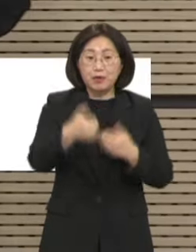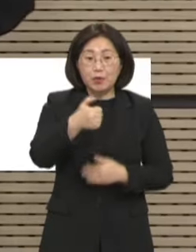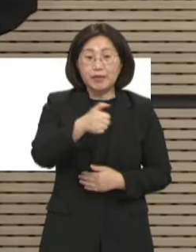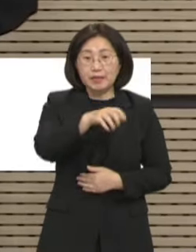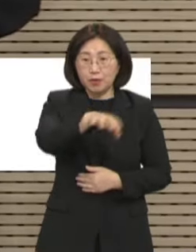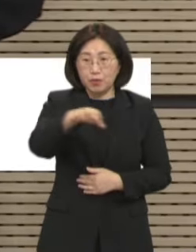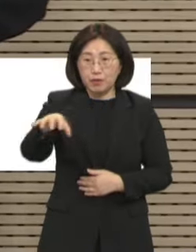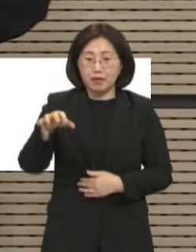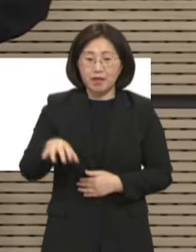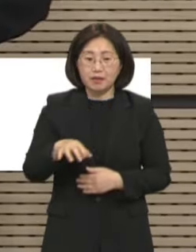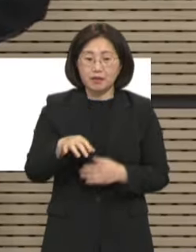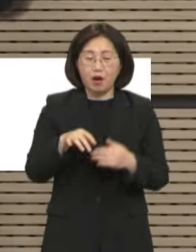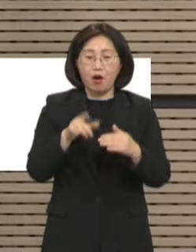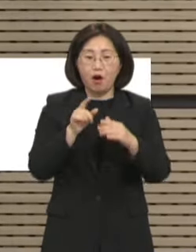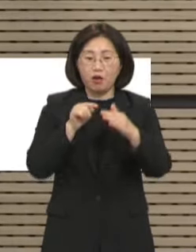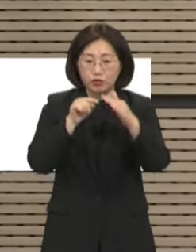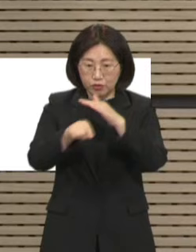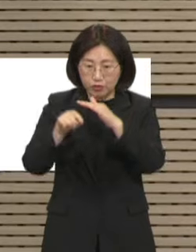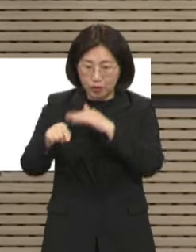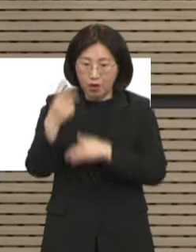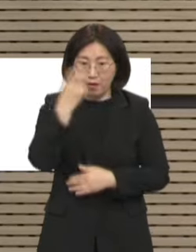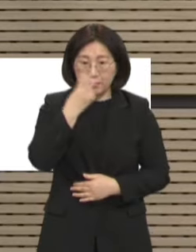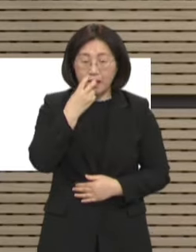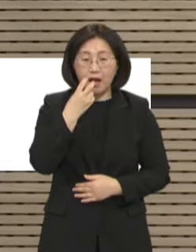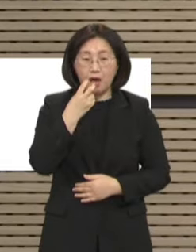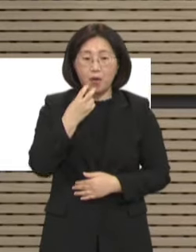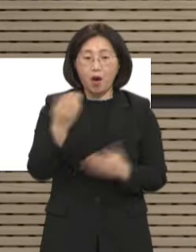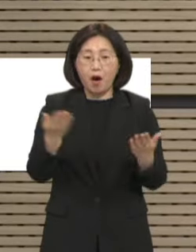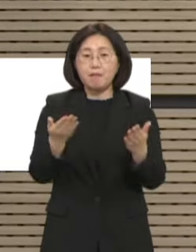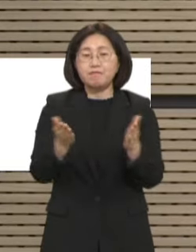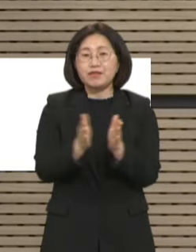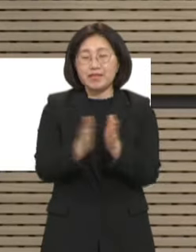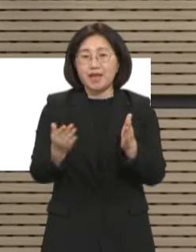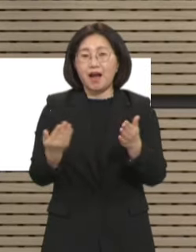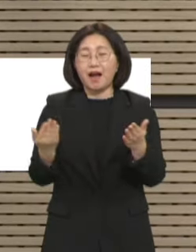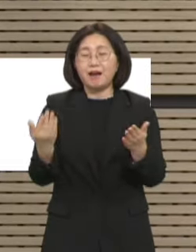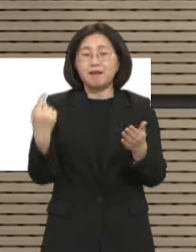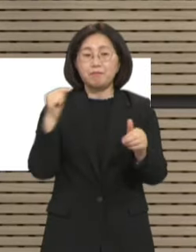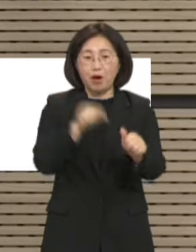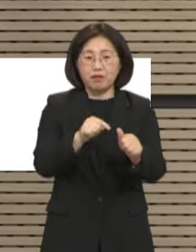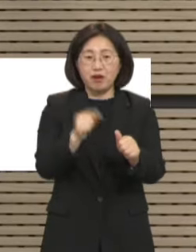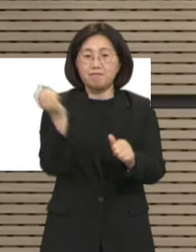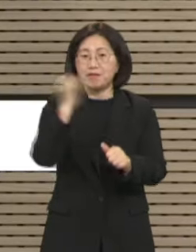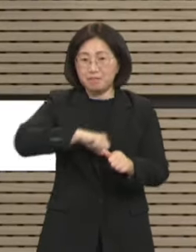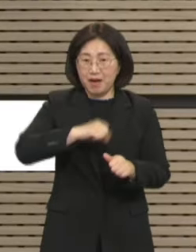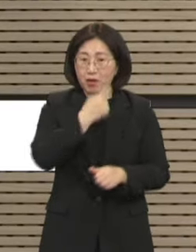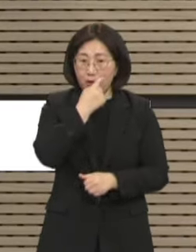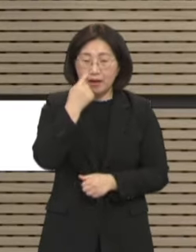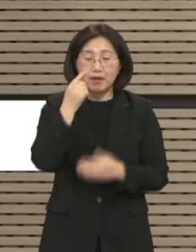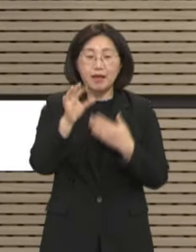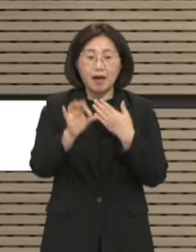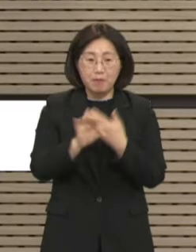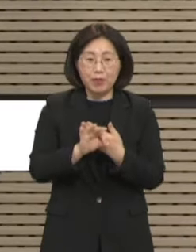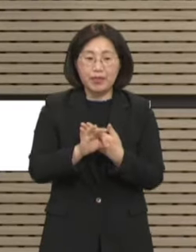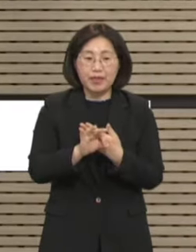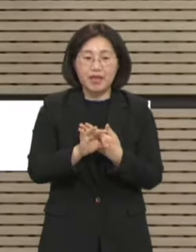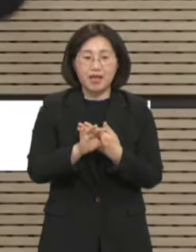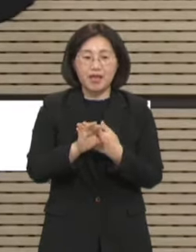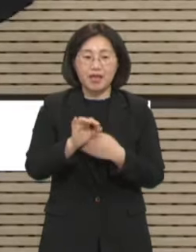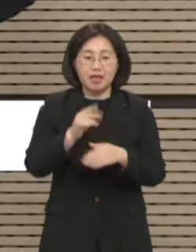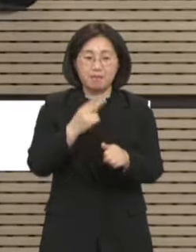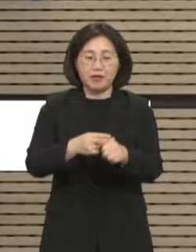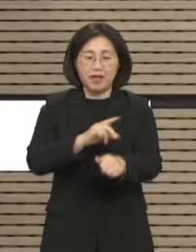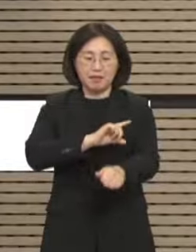추가적인 현장 점검을 실시하고 어무 개시 명령 위반이 확인되는 대로 정부는 면허정지 절차를